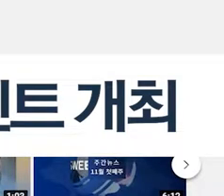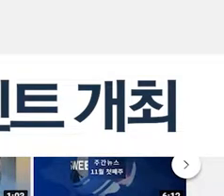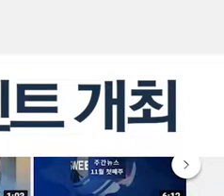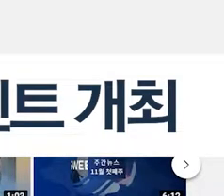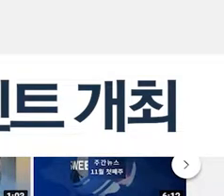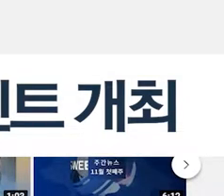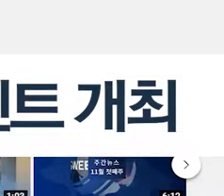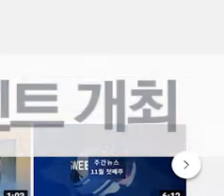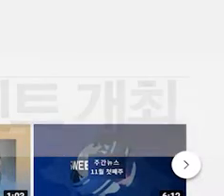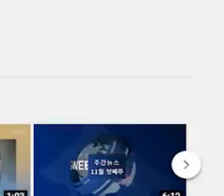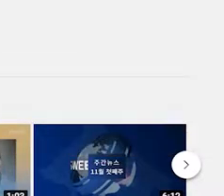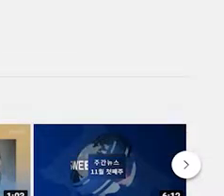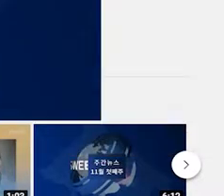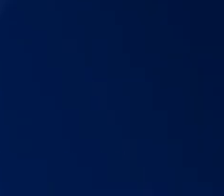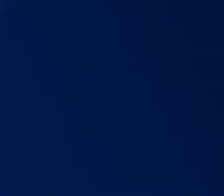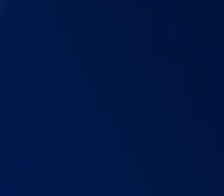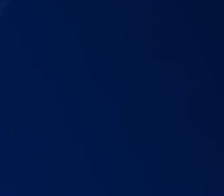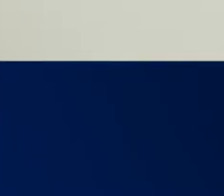진행합니다.